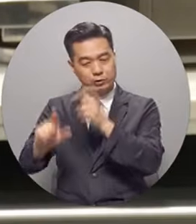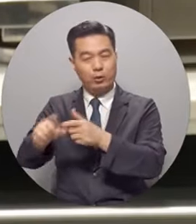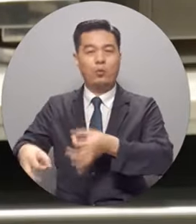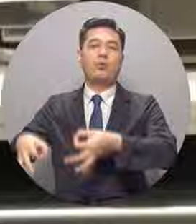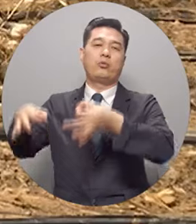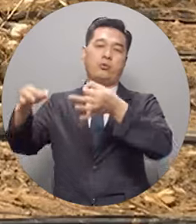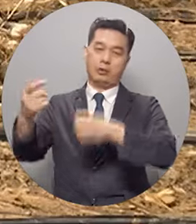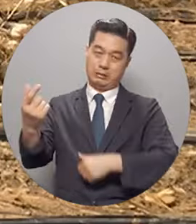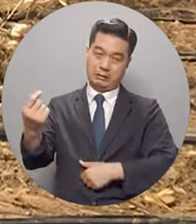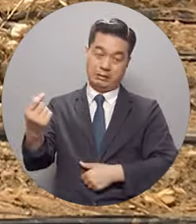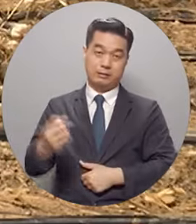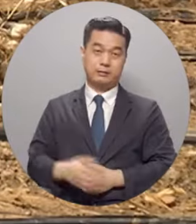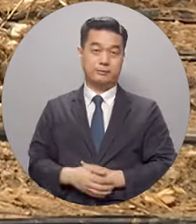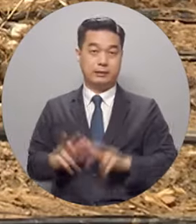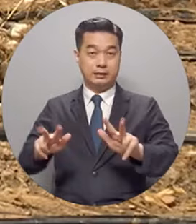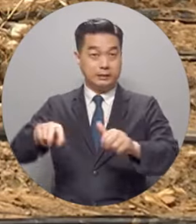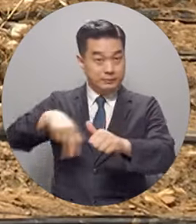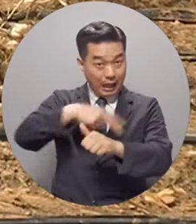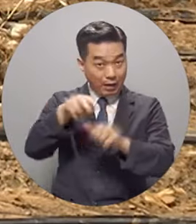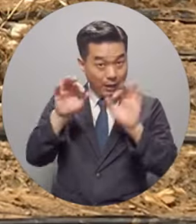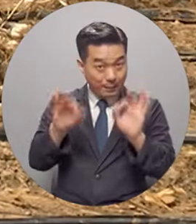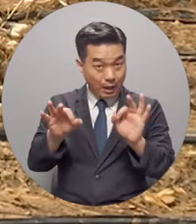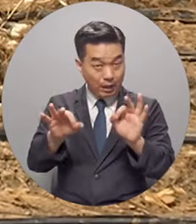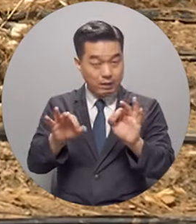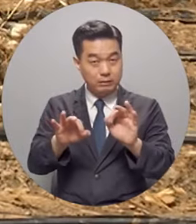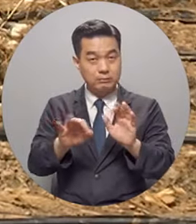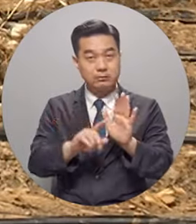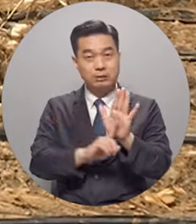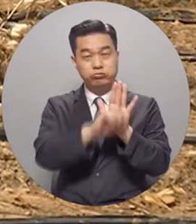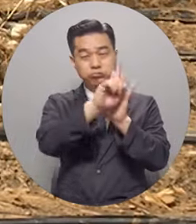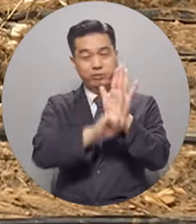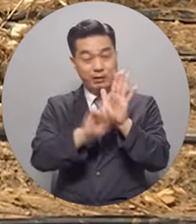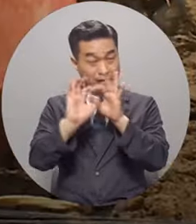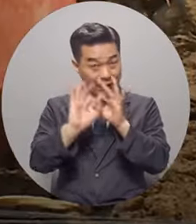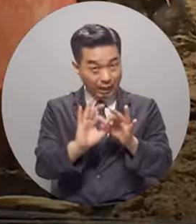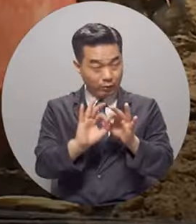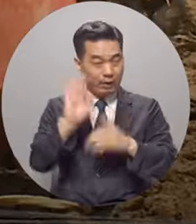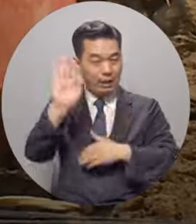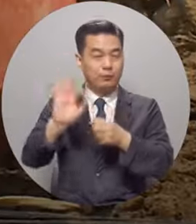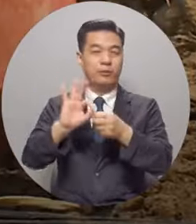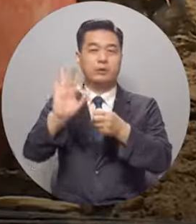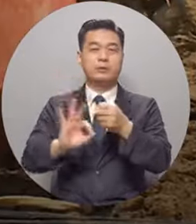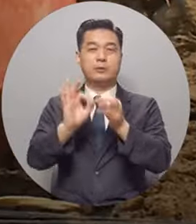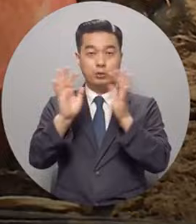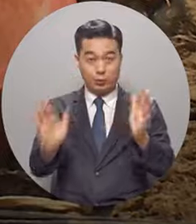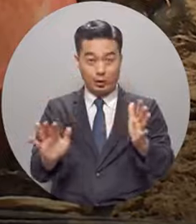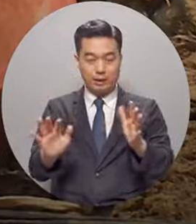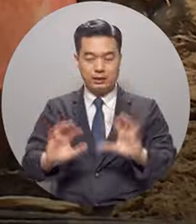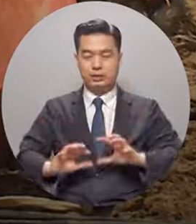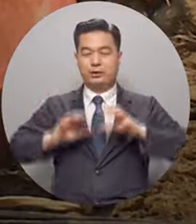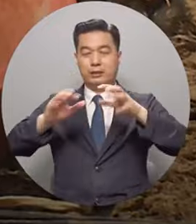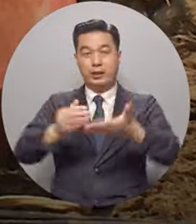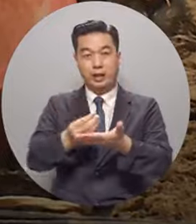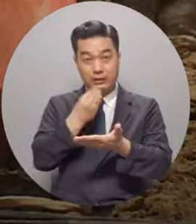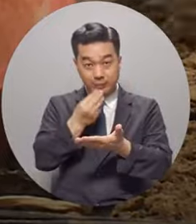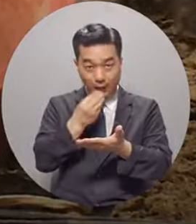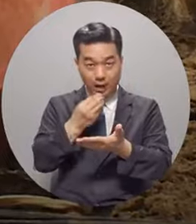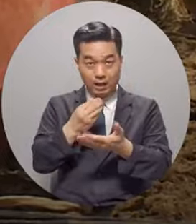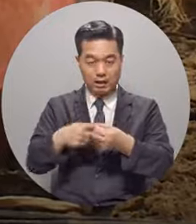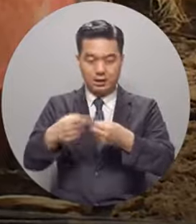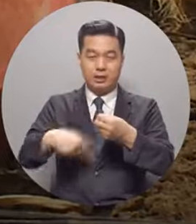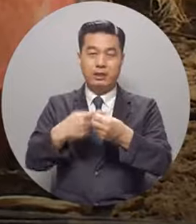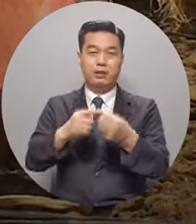같다 지금 추세로 기후 변화가 진행된다면 앞으로 10년간 전 세계 식품 물가가 연간 최대